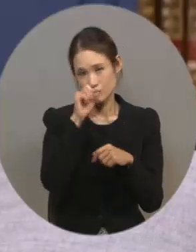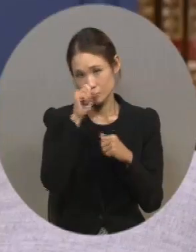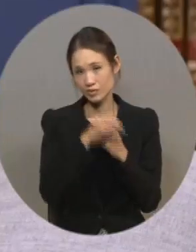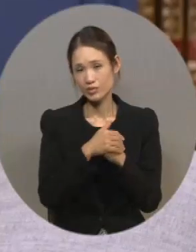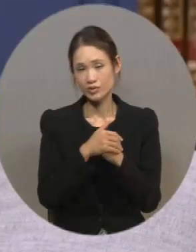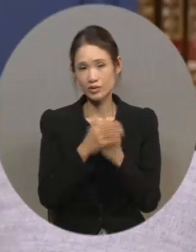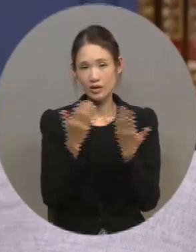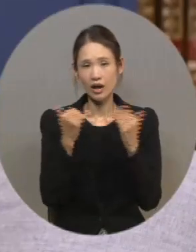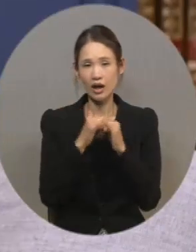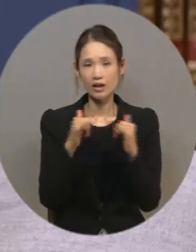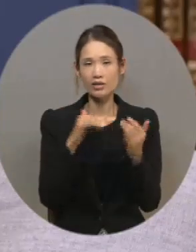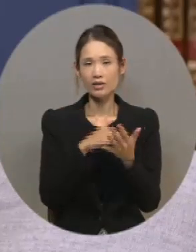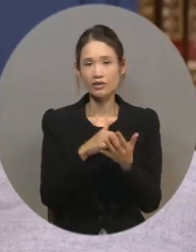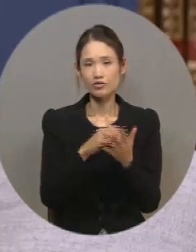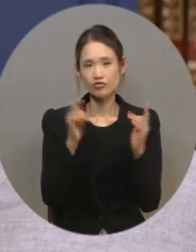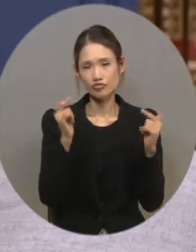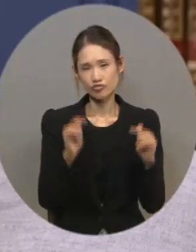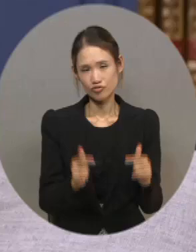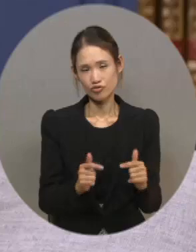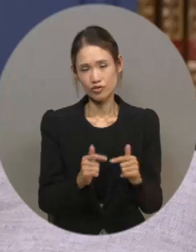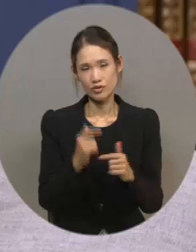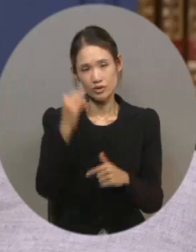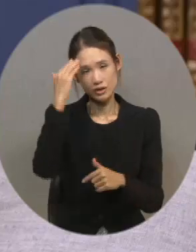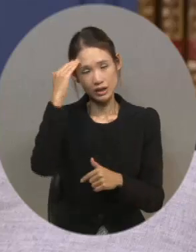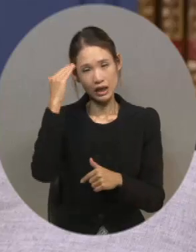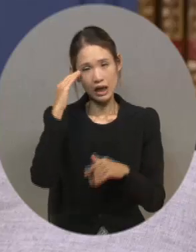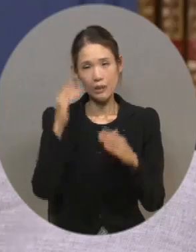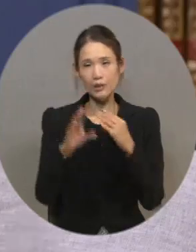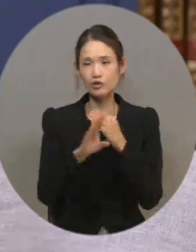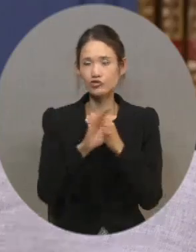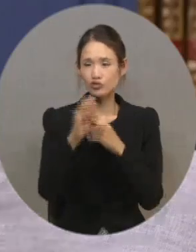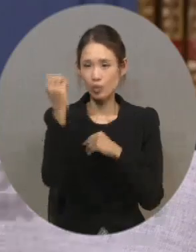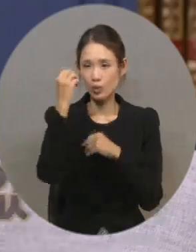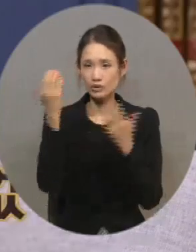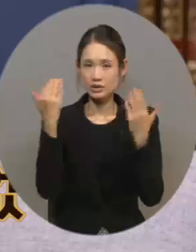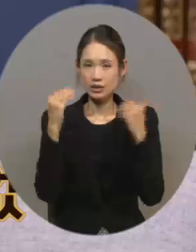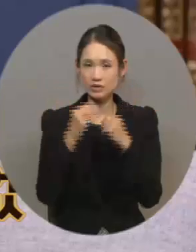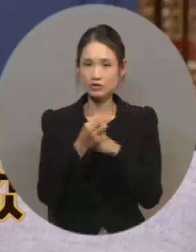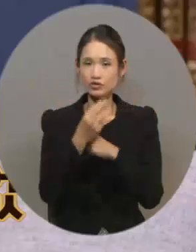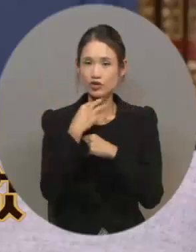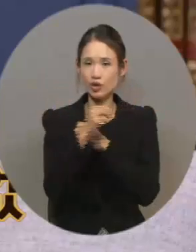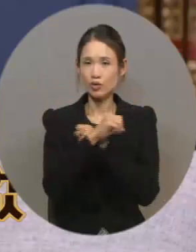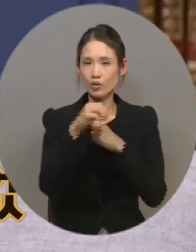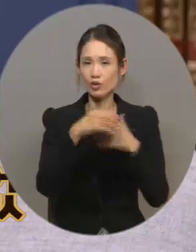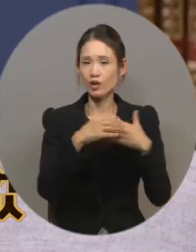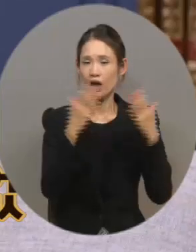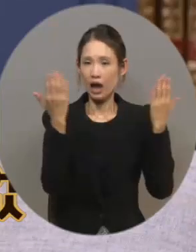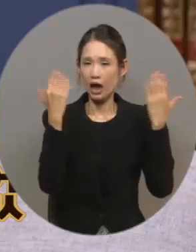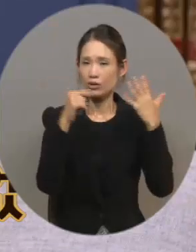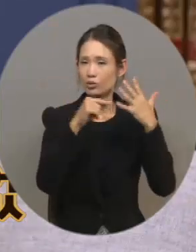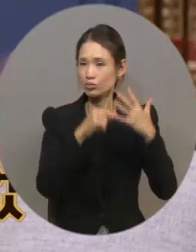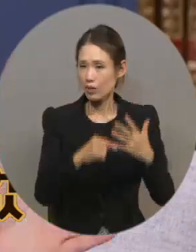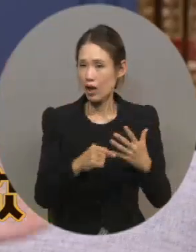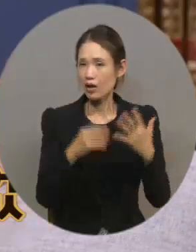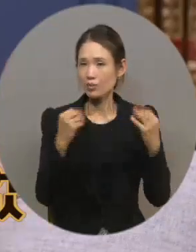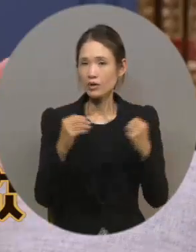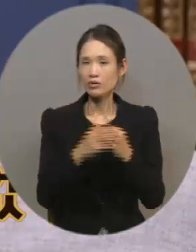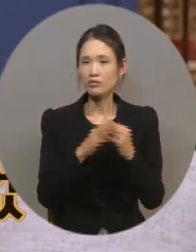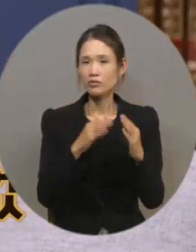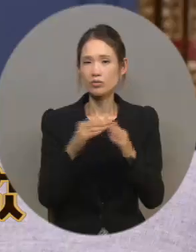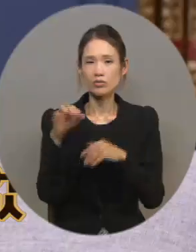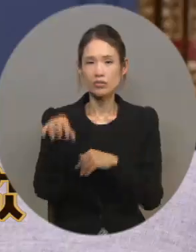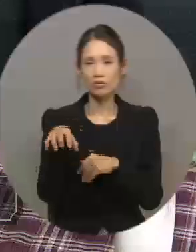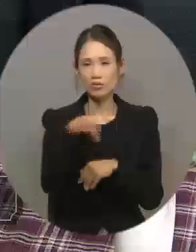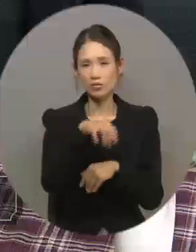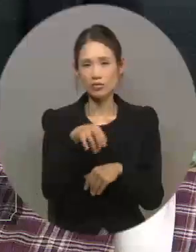인구가 줄어들어서 네. 대한민국의 저 중고등학교가 지금 서울 한복판에서도 폐교가 많이 되고 있거든요. 네. 그런데도 갈 공간을